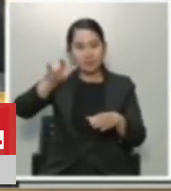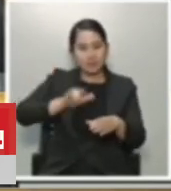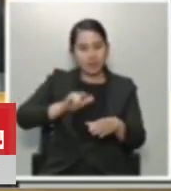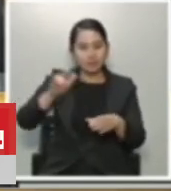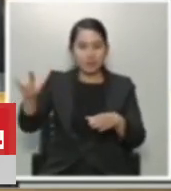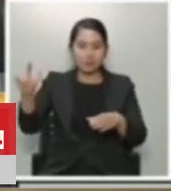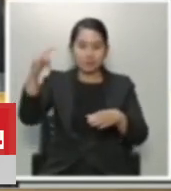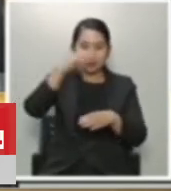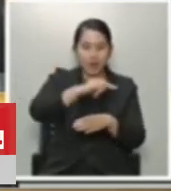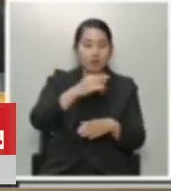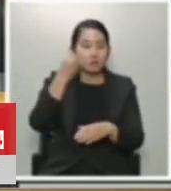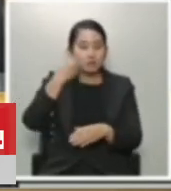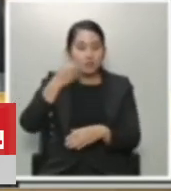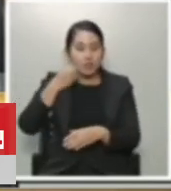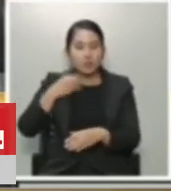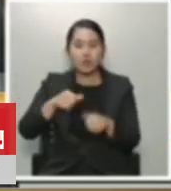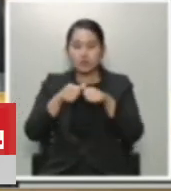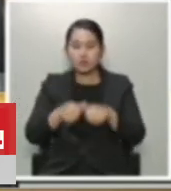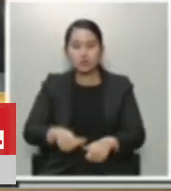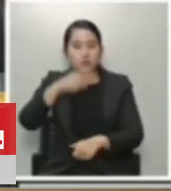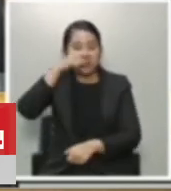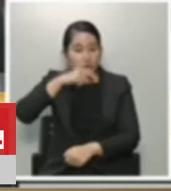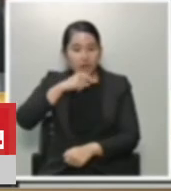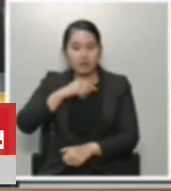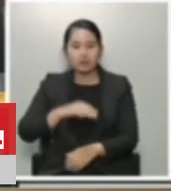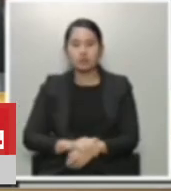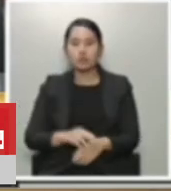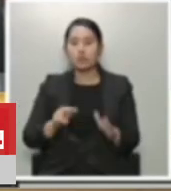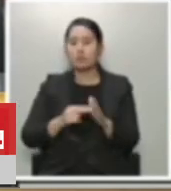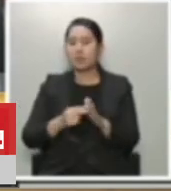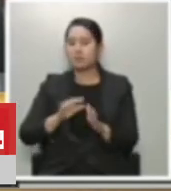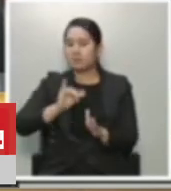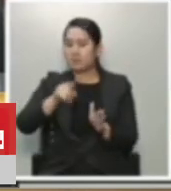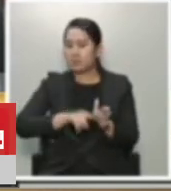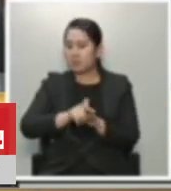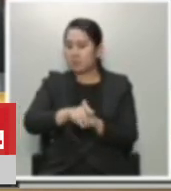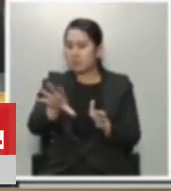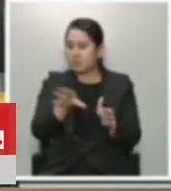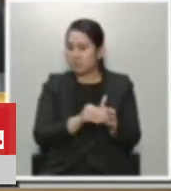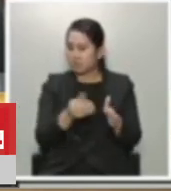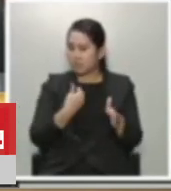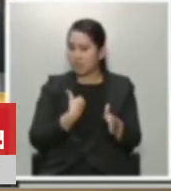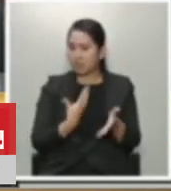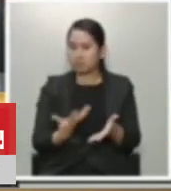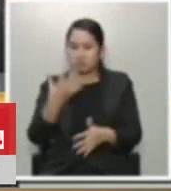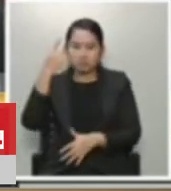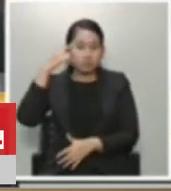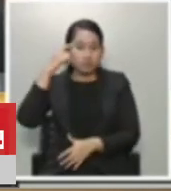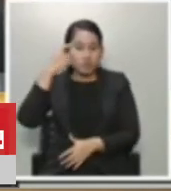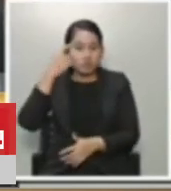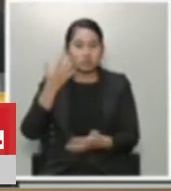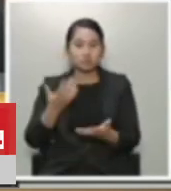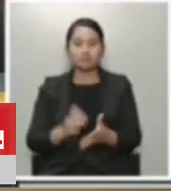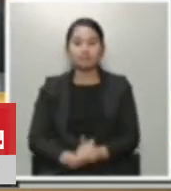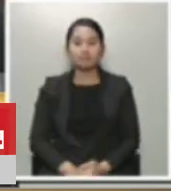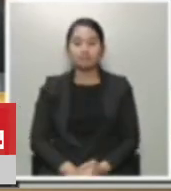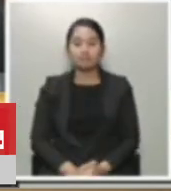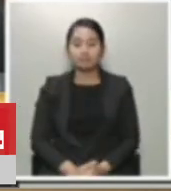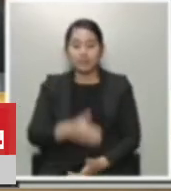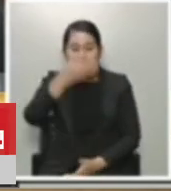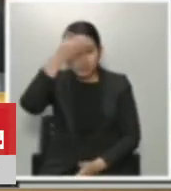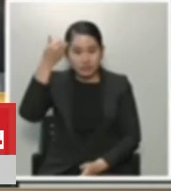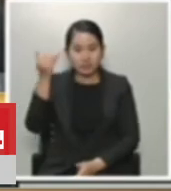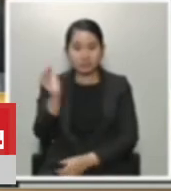าฝังตัวทำมากินอยู่ในบ้านเรานะครับจะไม่มีนะครับการติดเชื้อโรคเหล่านี้นะครับเพราะว่านะครับอย่าลืมนะครับว่าคนเหล่